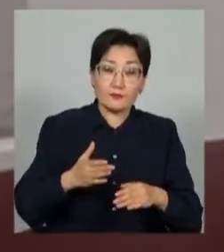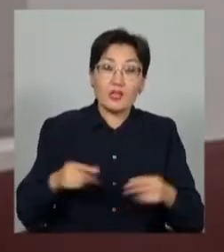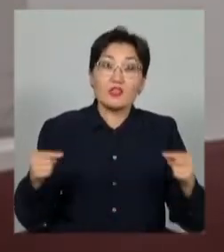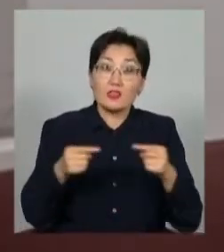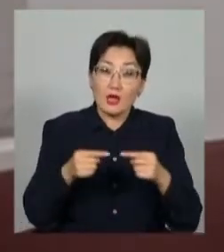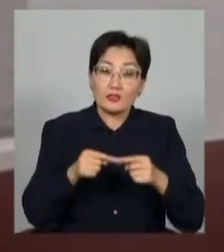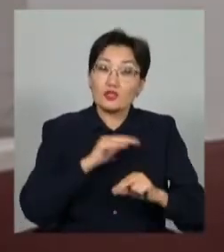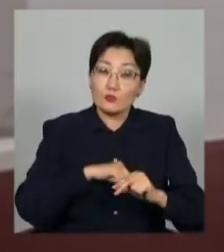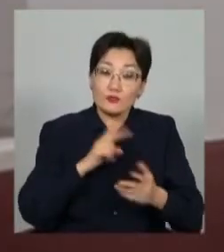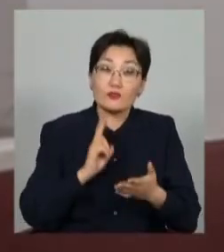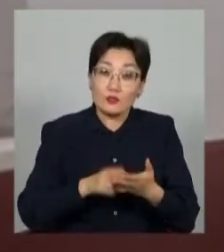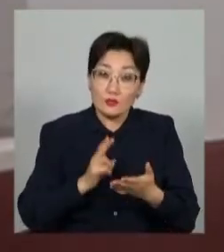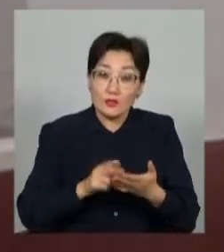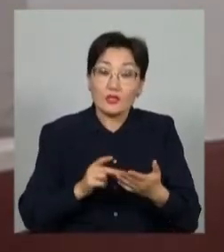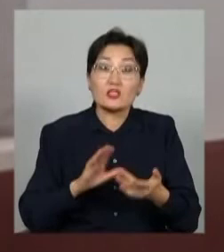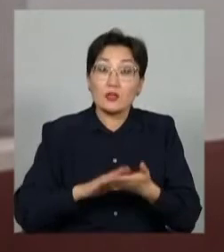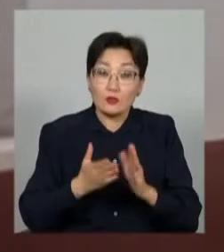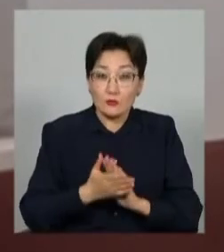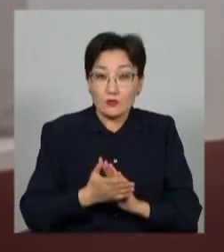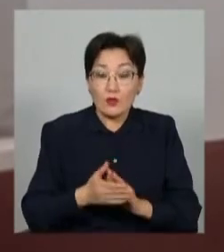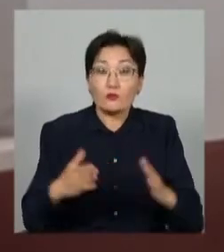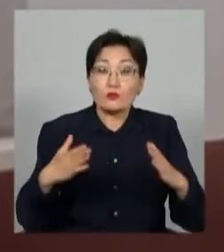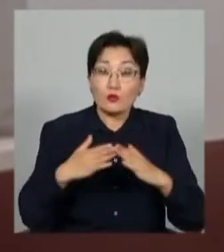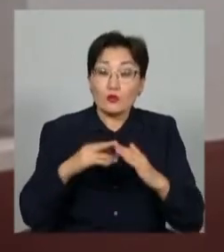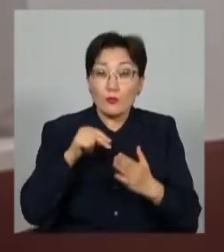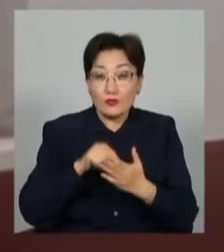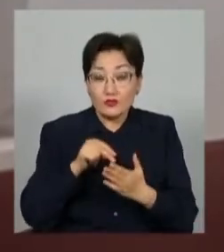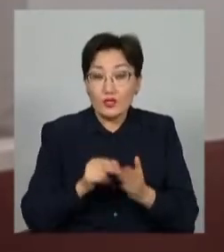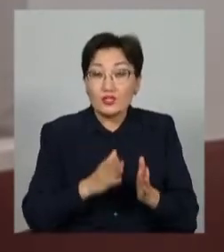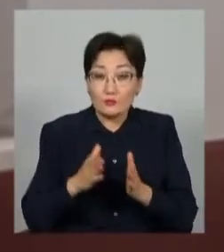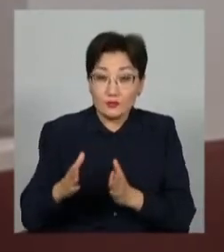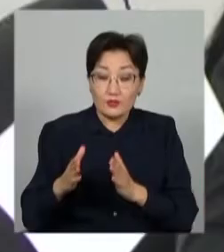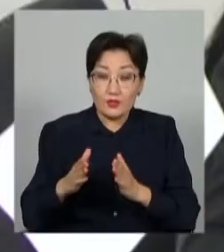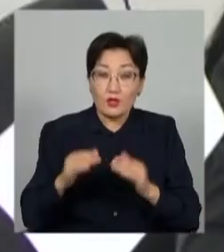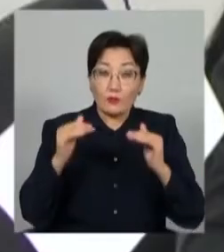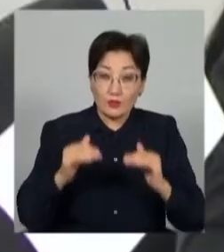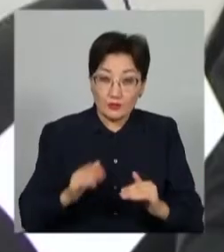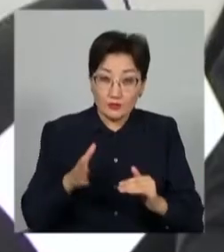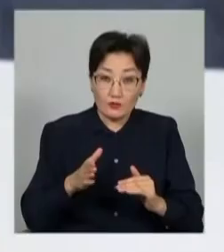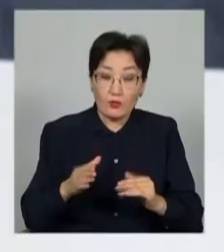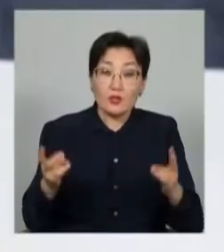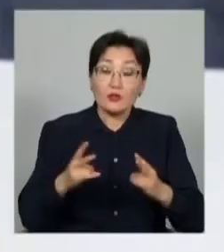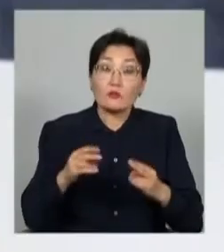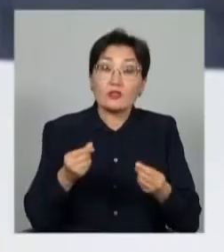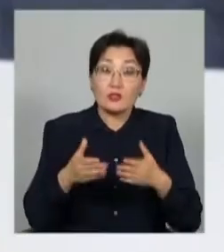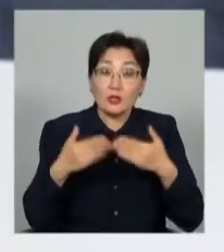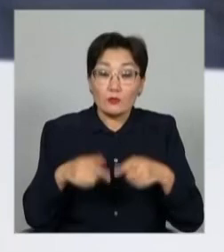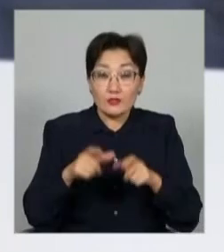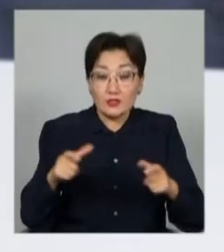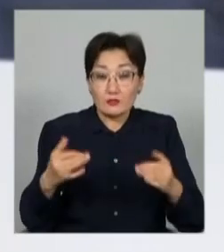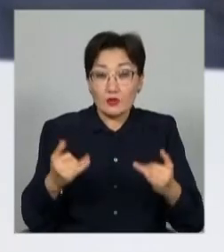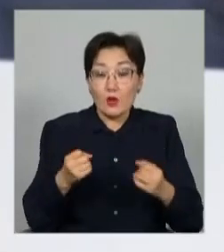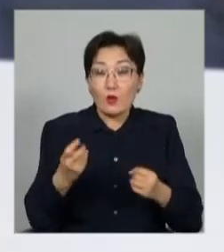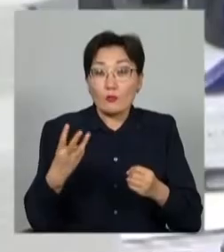нақты жұмыспен көрсете бастаса, онда сөз жоқ, ол тұрғын үйдің бағасы реттеліп, кішкене түсетін болады. Қолда керекті қаражаты жоқ азаматтарға